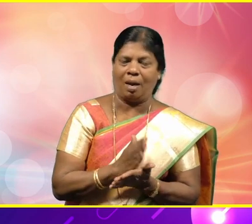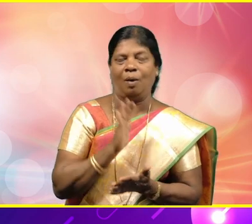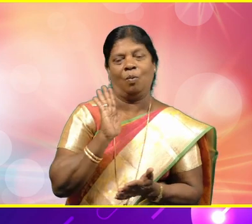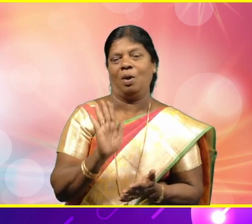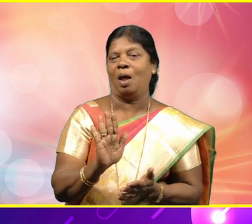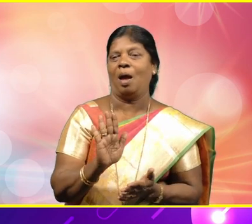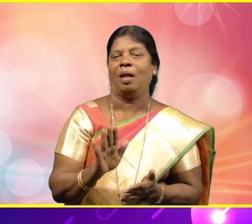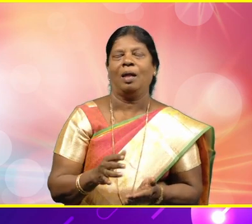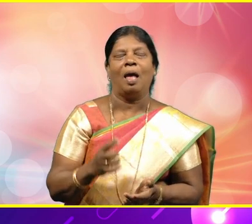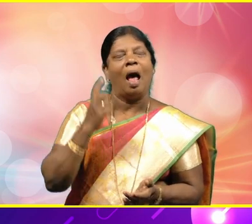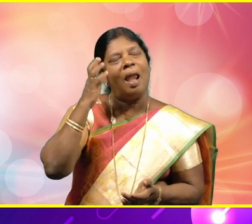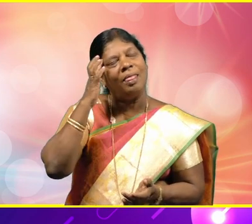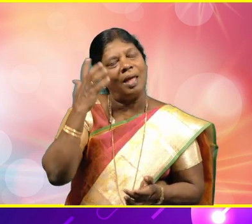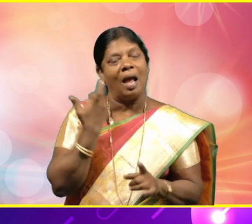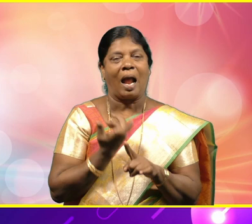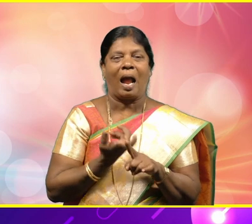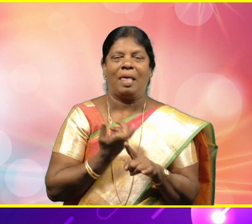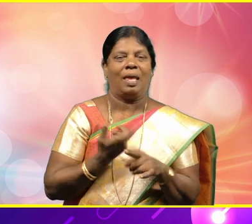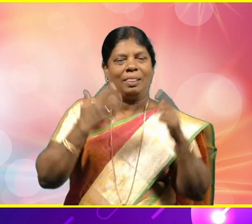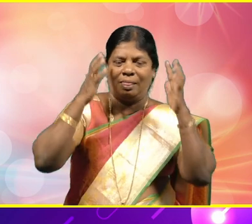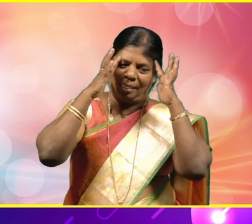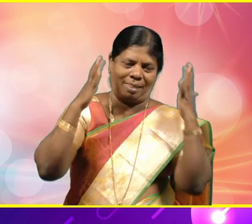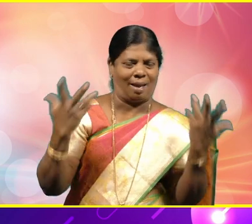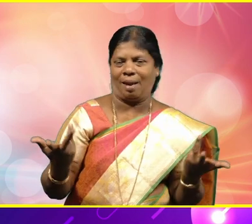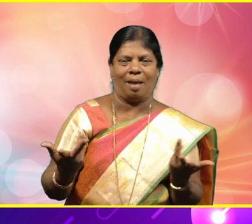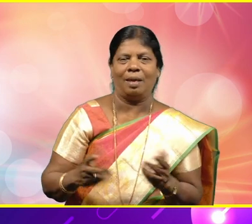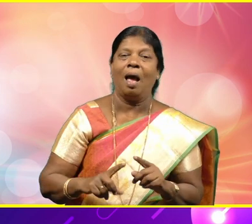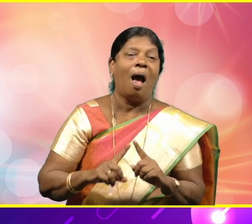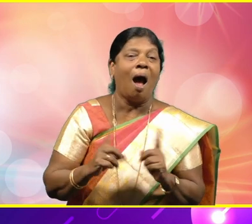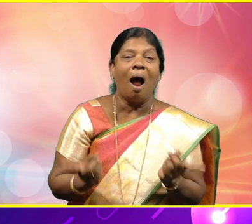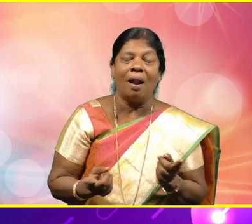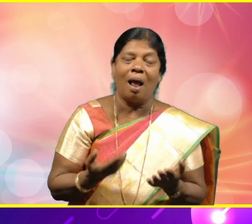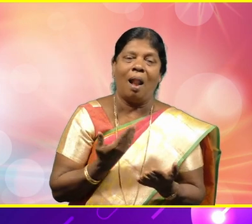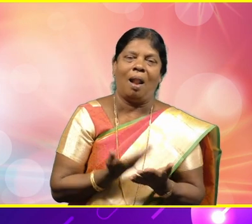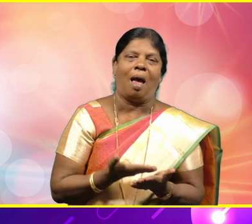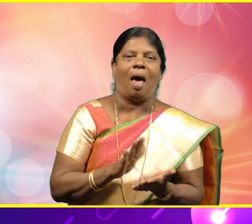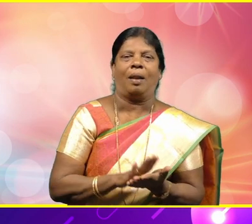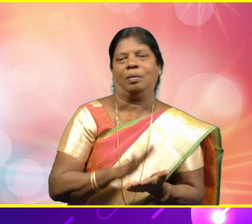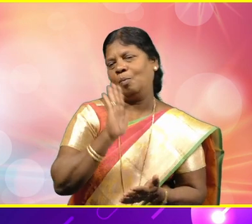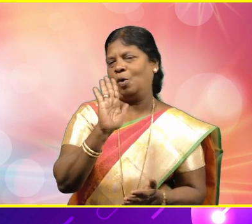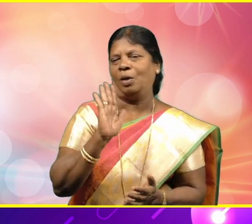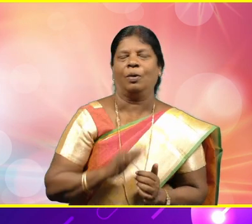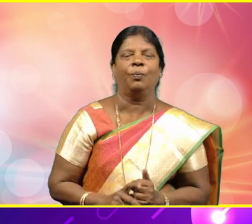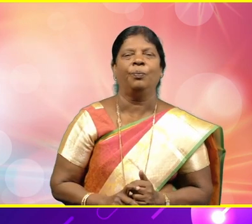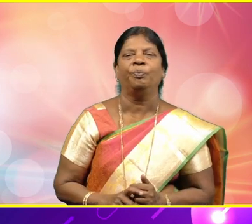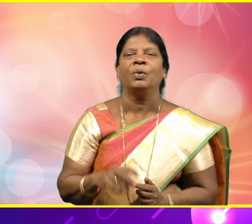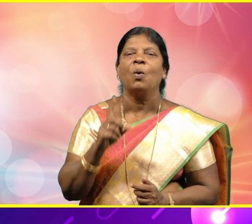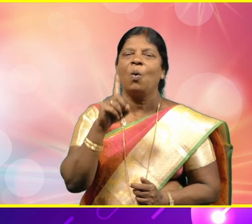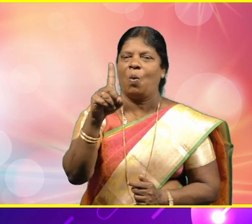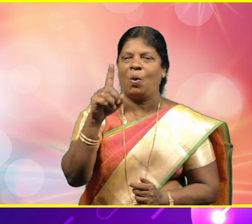நடந்ததோ கற்பனை கதையோ தெரியவில்லை. ஆனால் கருத்து உள்ளது.